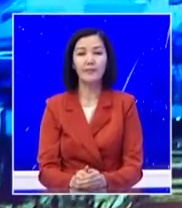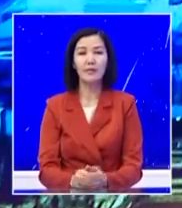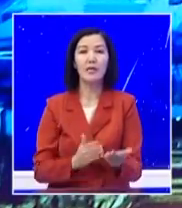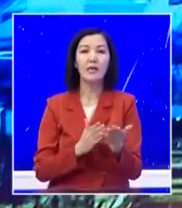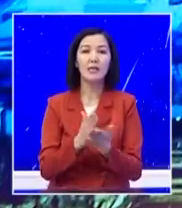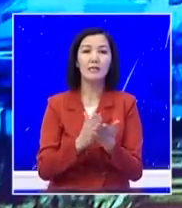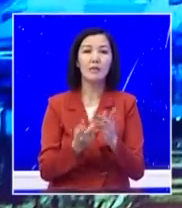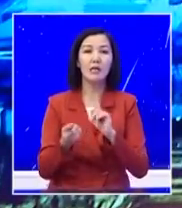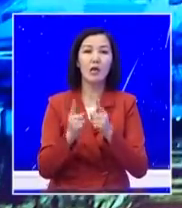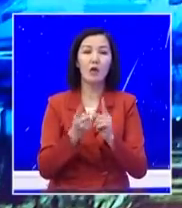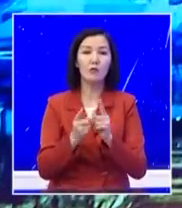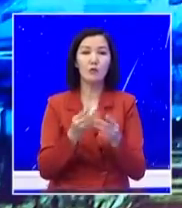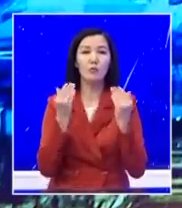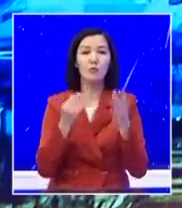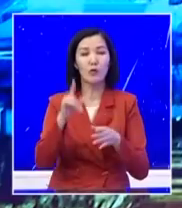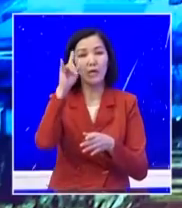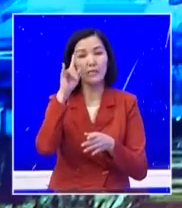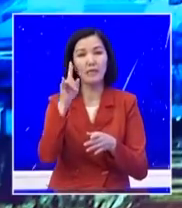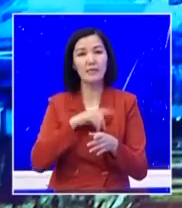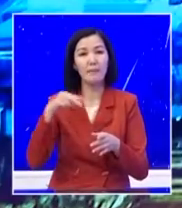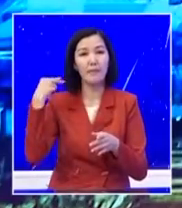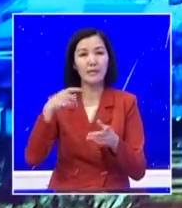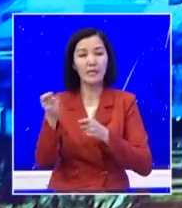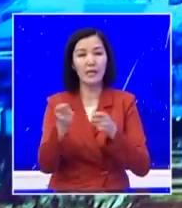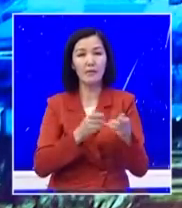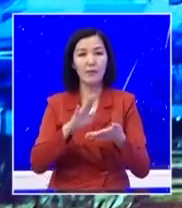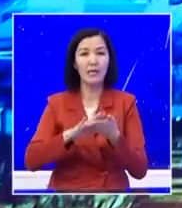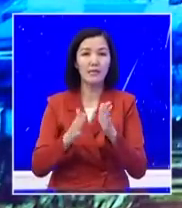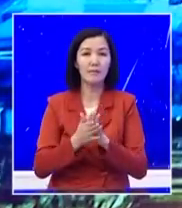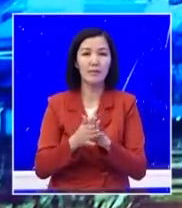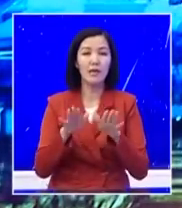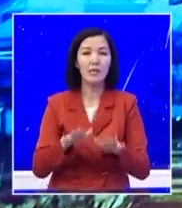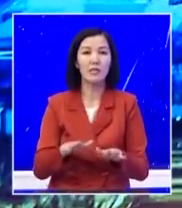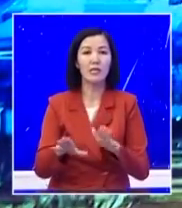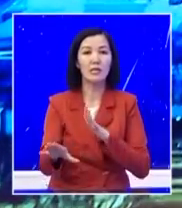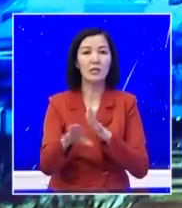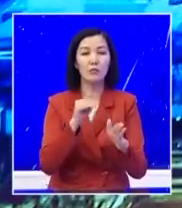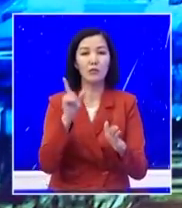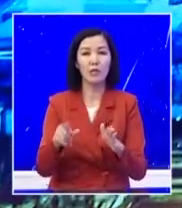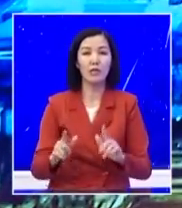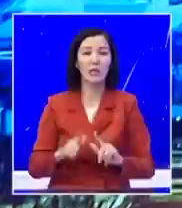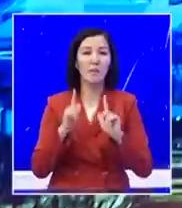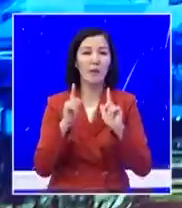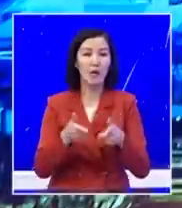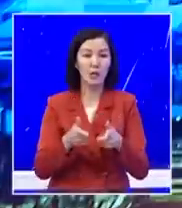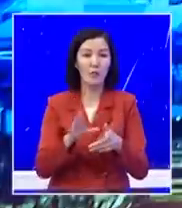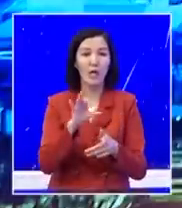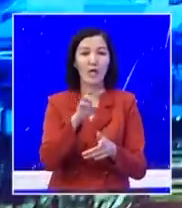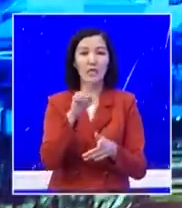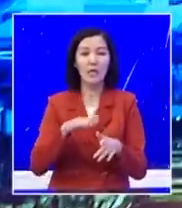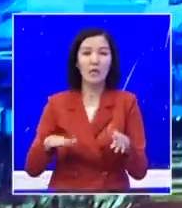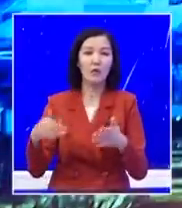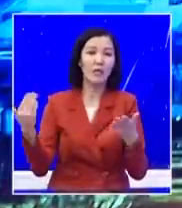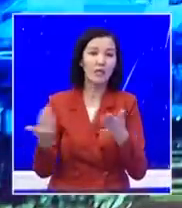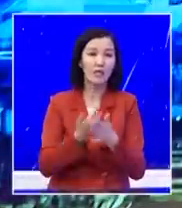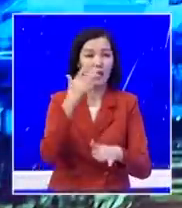Кадрлік ауысты ес. Бүгін Қазақстан Республикасы президент әкімшілігінің келісіміне сәйкес жергілікті мәслихат депутаттарының мақылдауымен